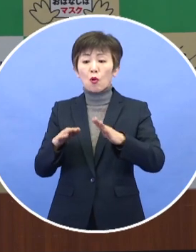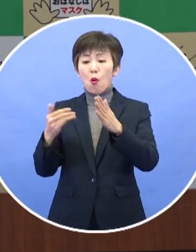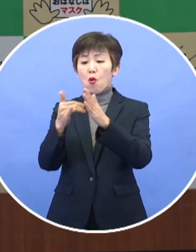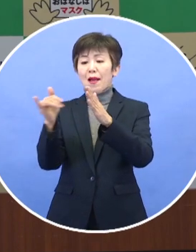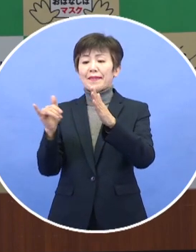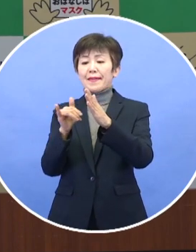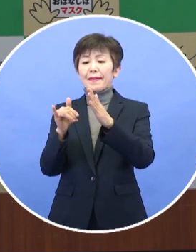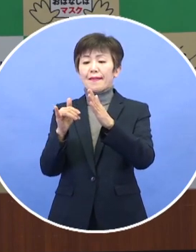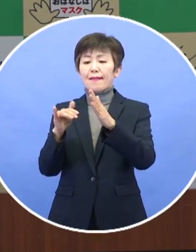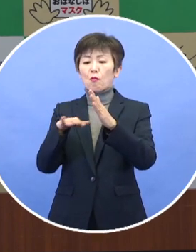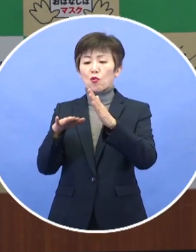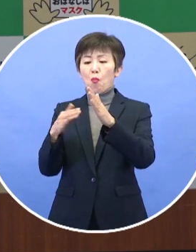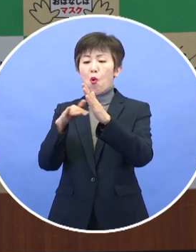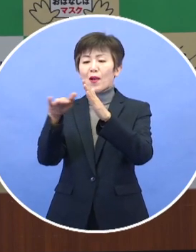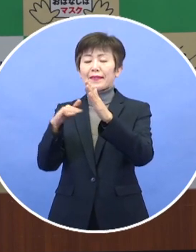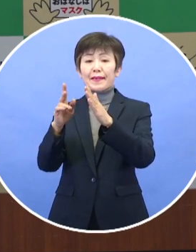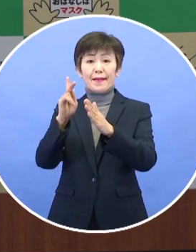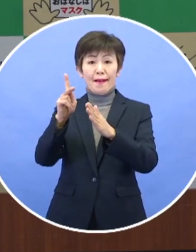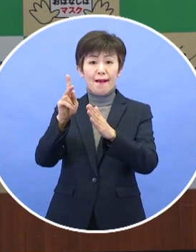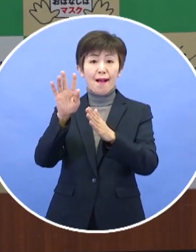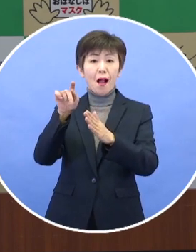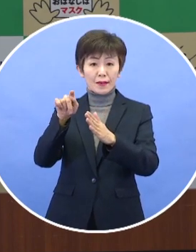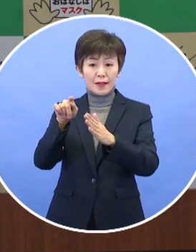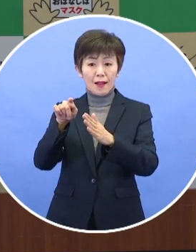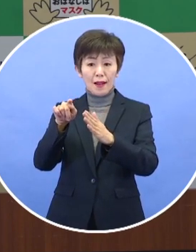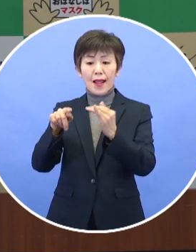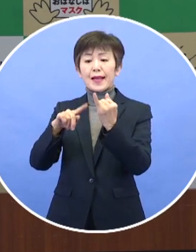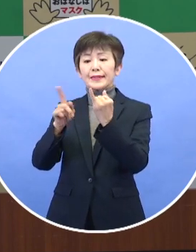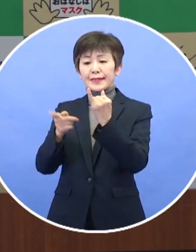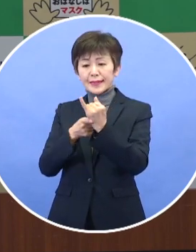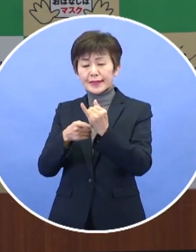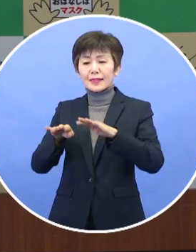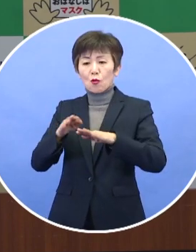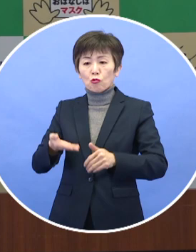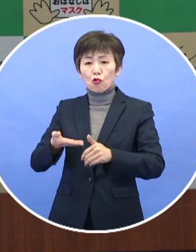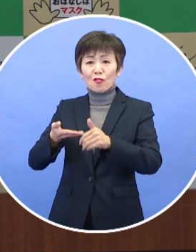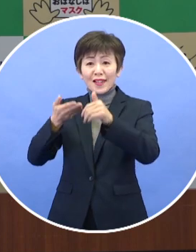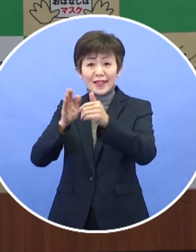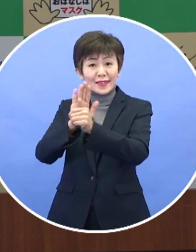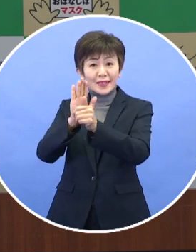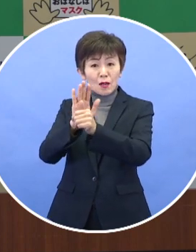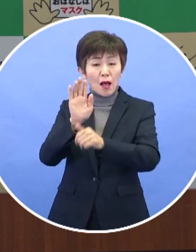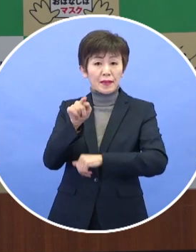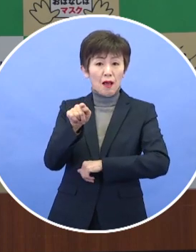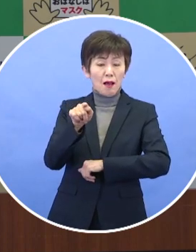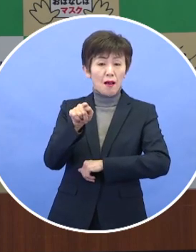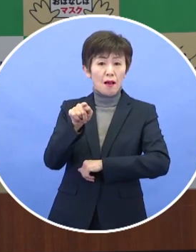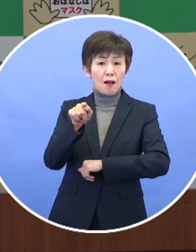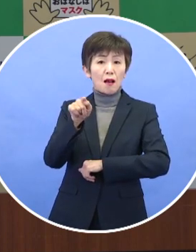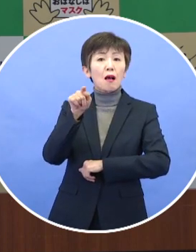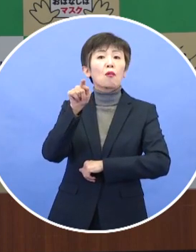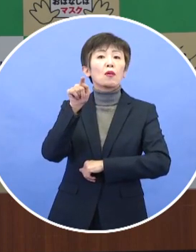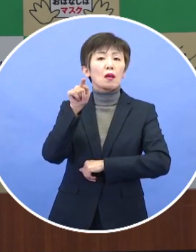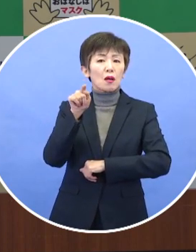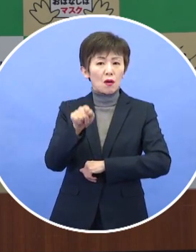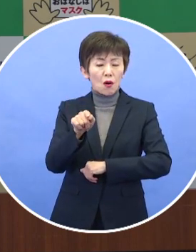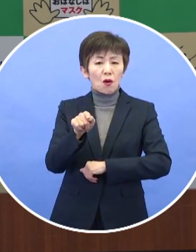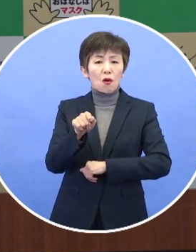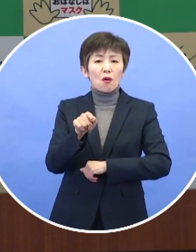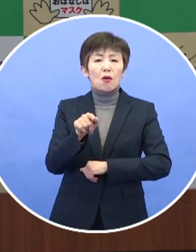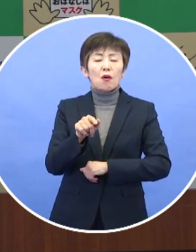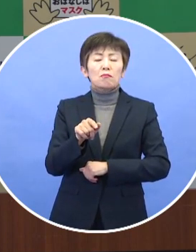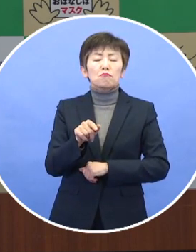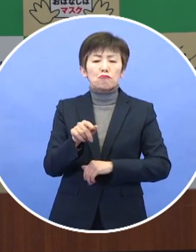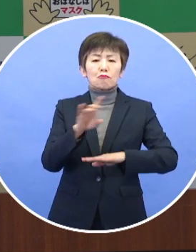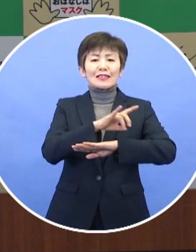ですね、子育て、妊娠子育て支援というのをやっておりましたけれども、これをですね、そうした